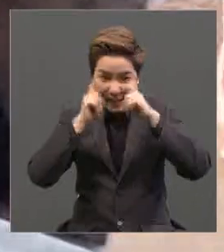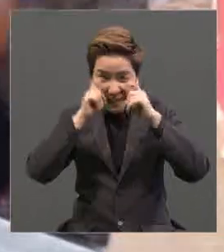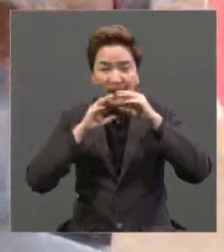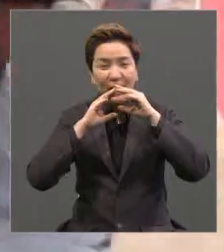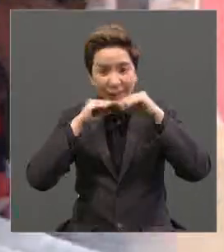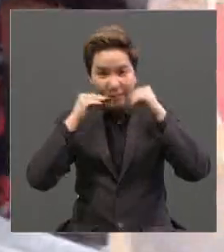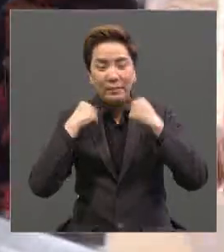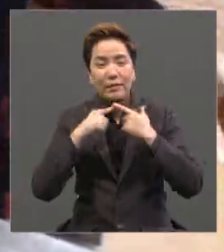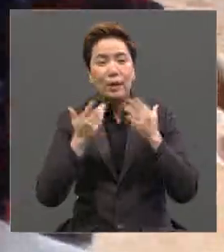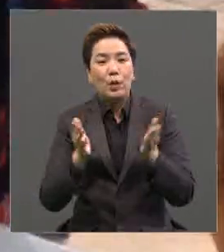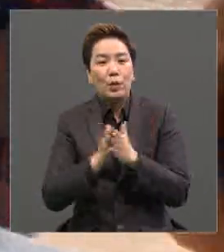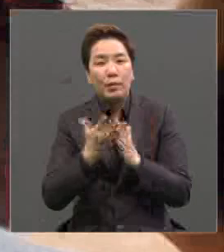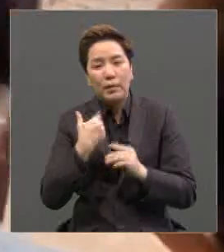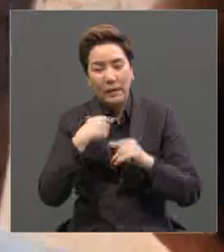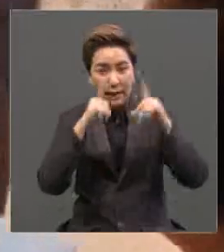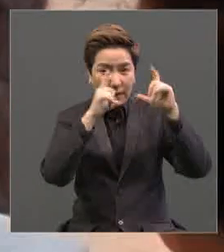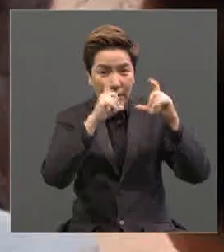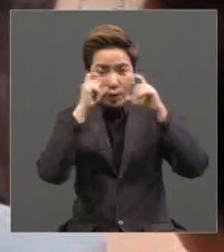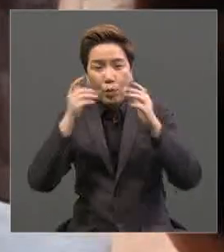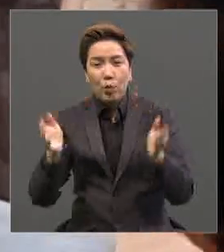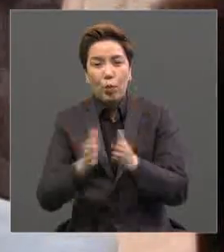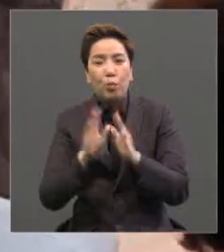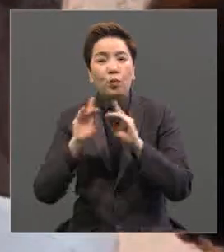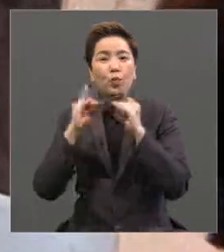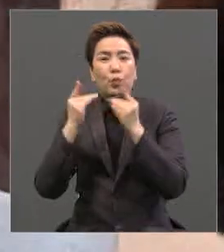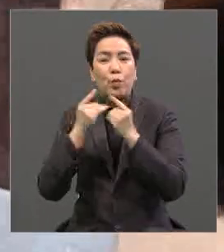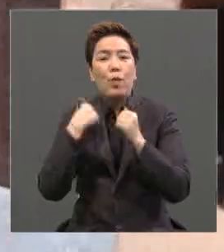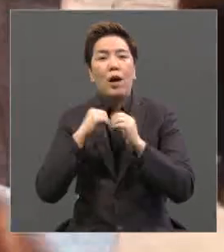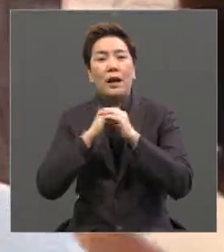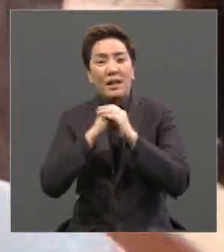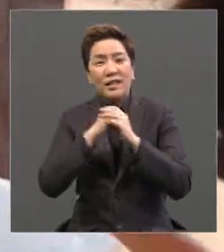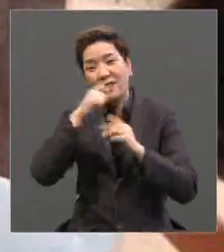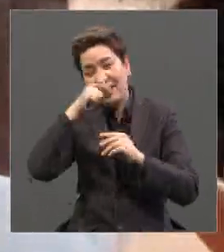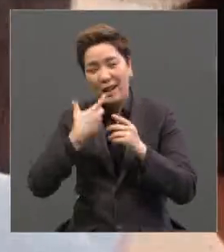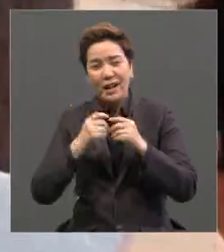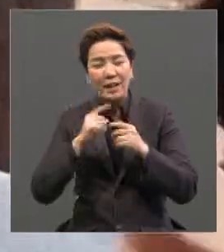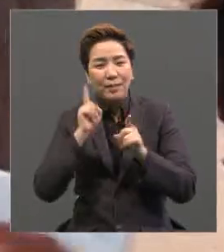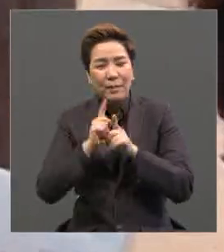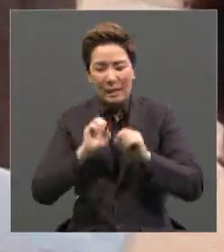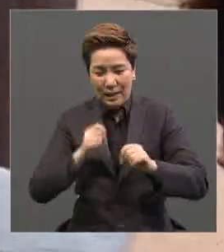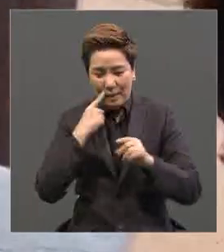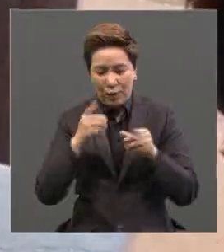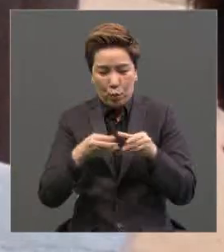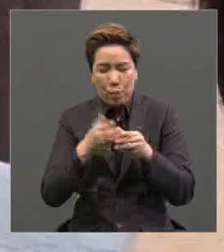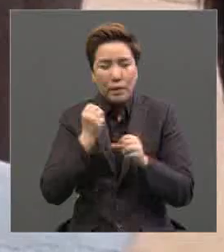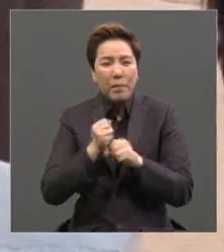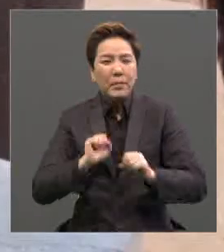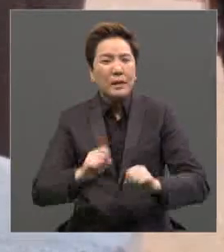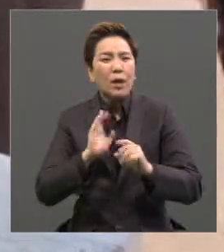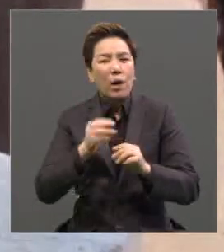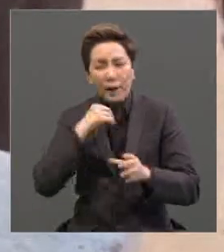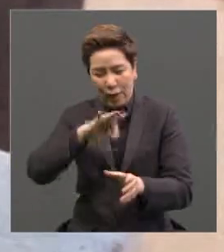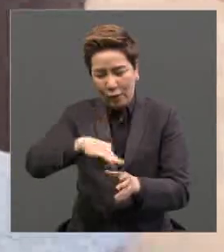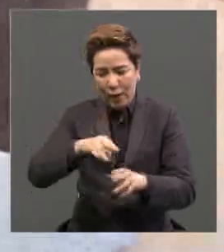ายิ้มแย้มแจ่มใสรวมทั้งแวะถ่ายรูปร่วมกับชมรมไทยเก๊กนะคะแล้วก็มีชมรมเสียงเล้งไทยเก๊กร่ว